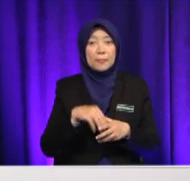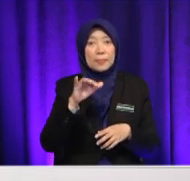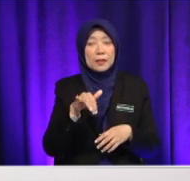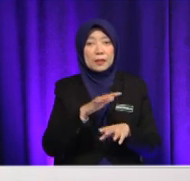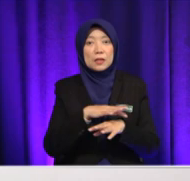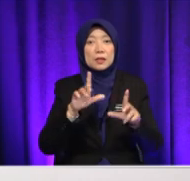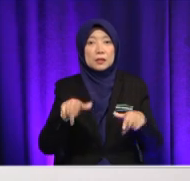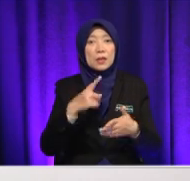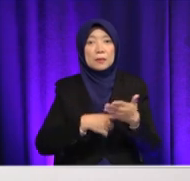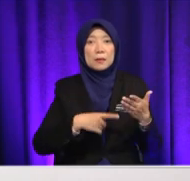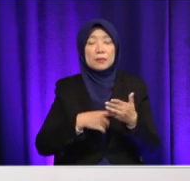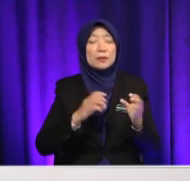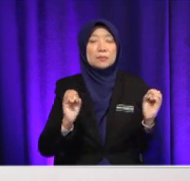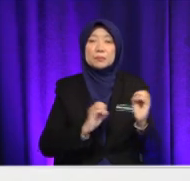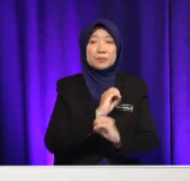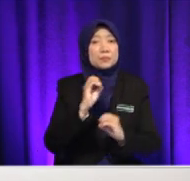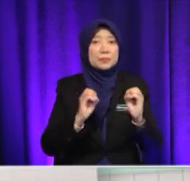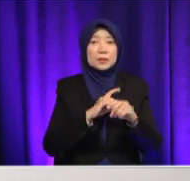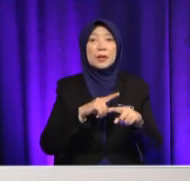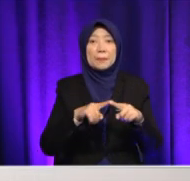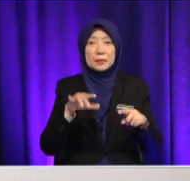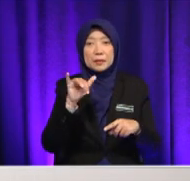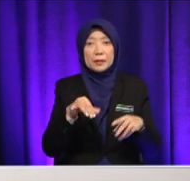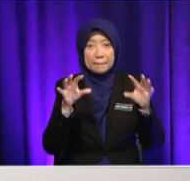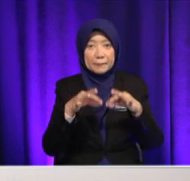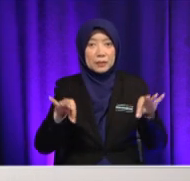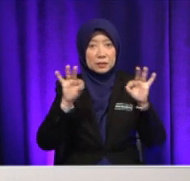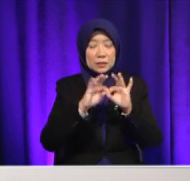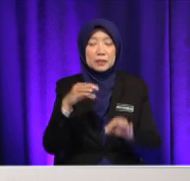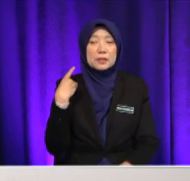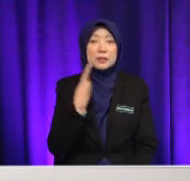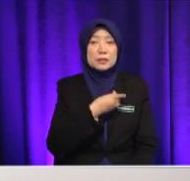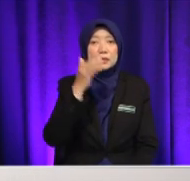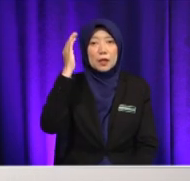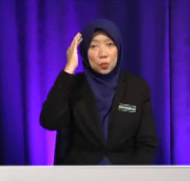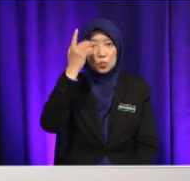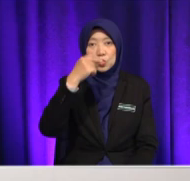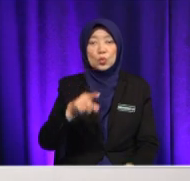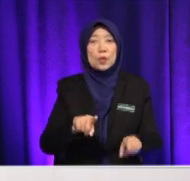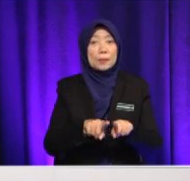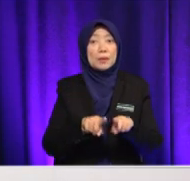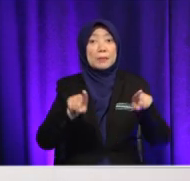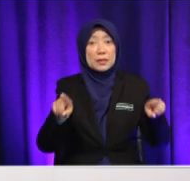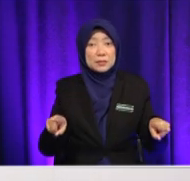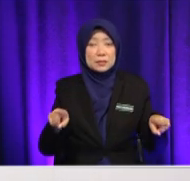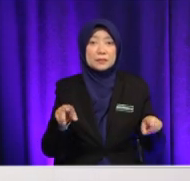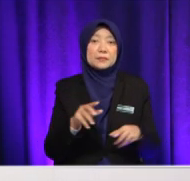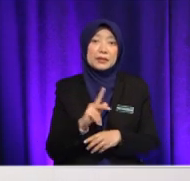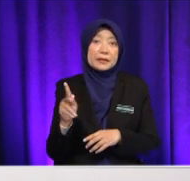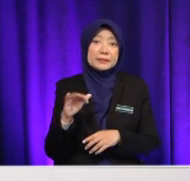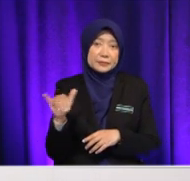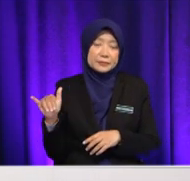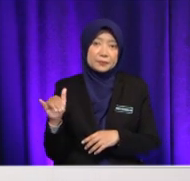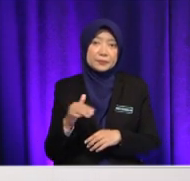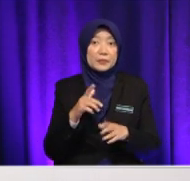saya biar kosong boleh tak cikgu? Asalkan saya tahu membezakannya. Okey, baik. Alright. So, okay. Langkah yang kedua. Langkah